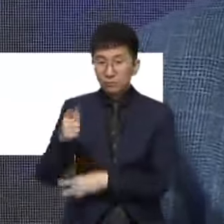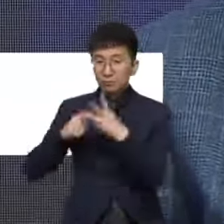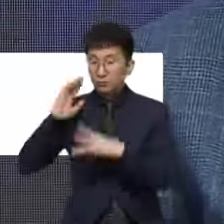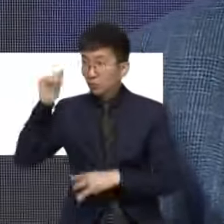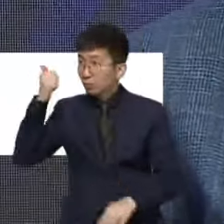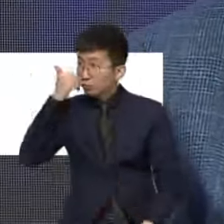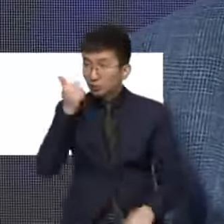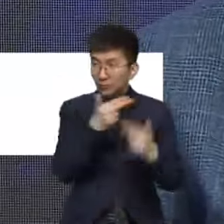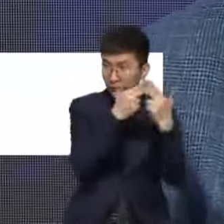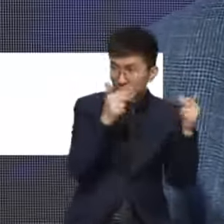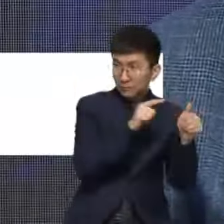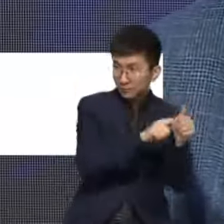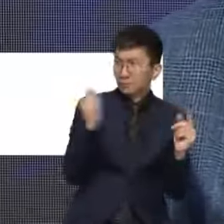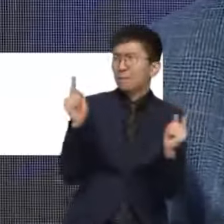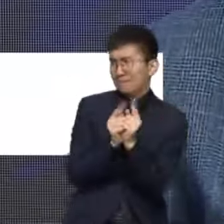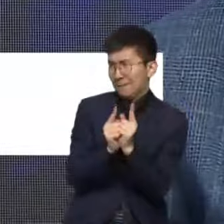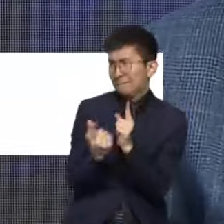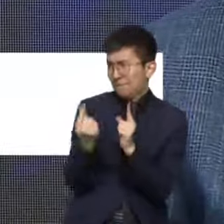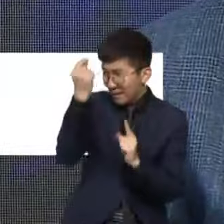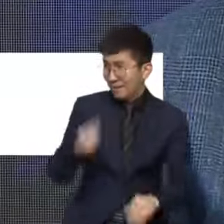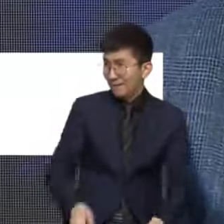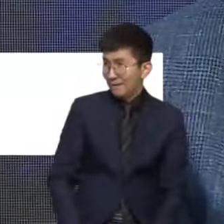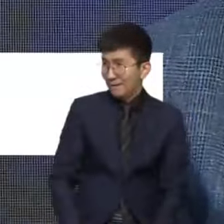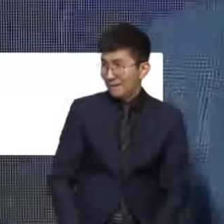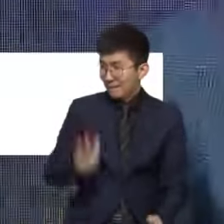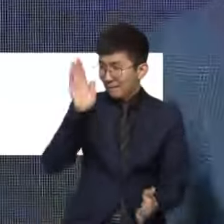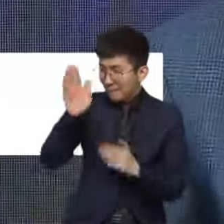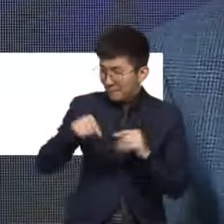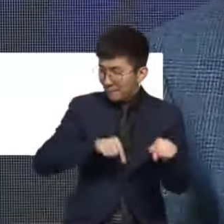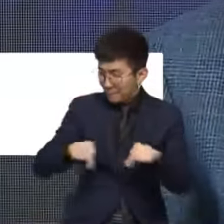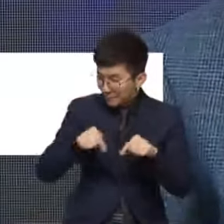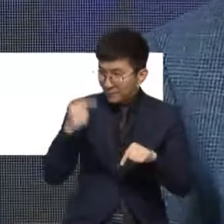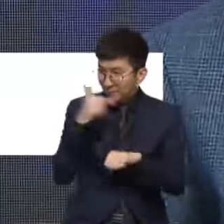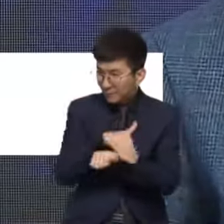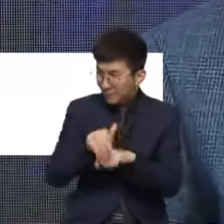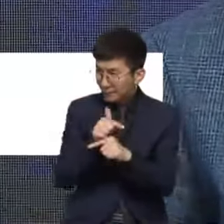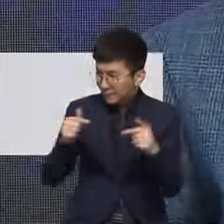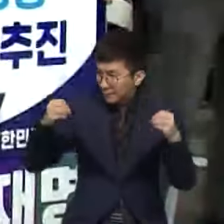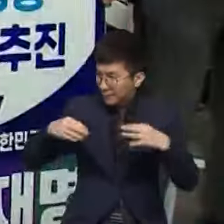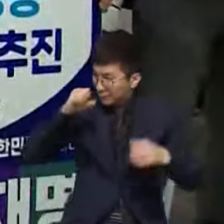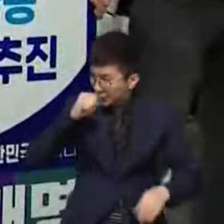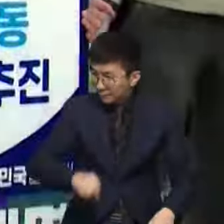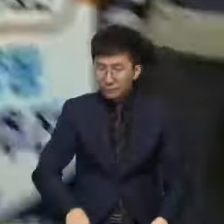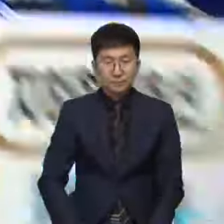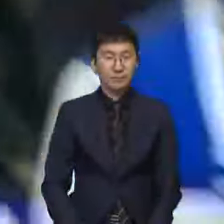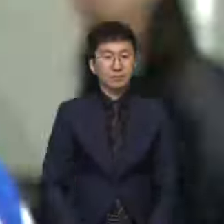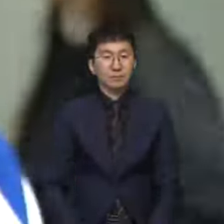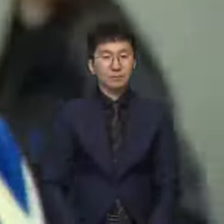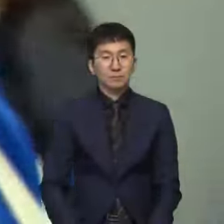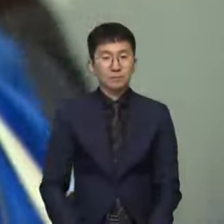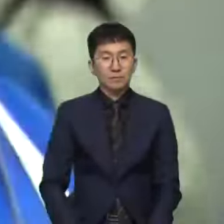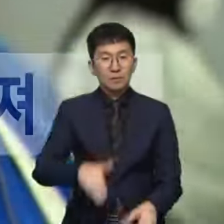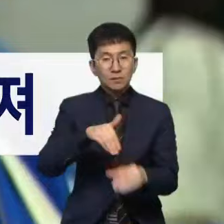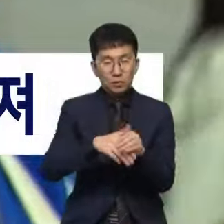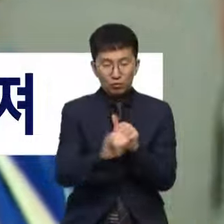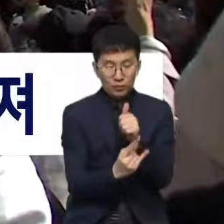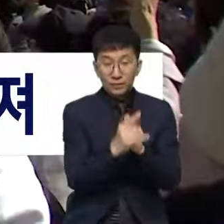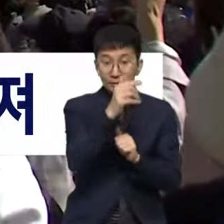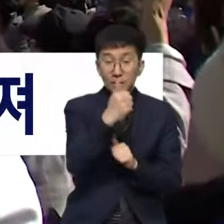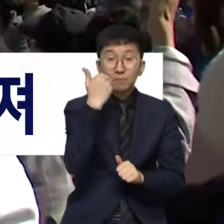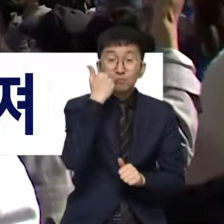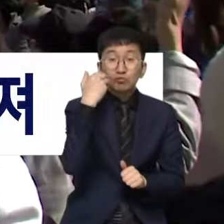제1야당의 이재명 대표를 만나서 향후 국정 운영의 방향에 대해서 논의하고 상임선대위원장을 맡았던 이